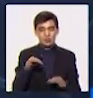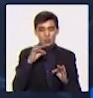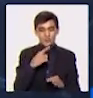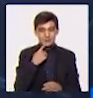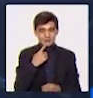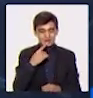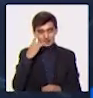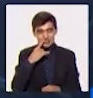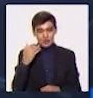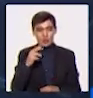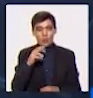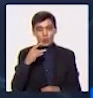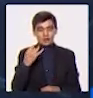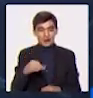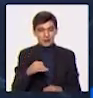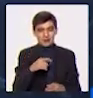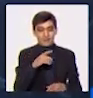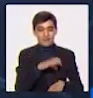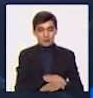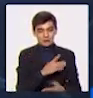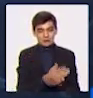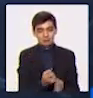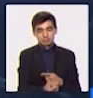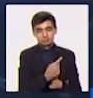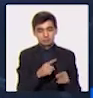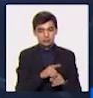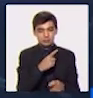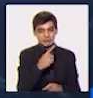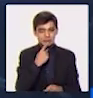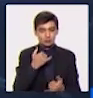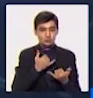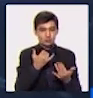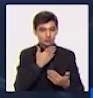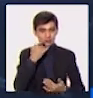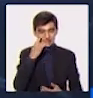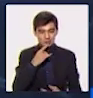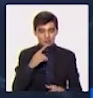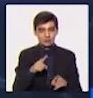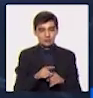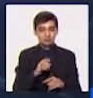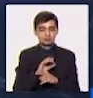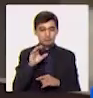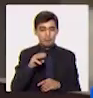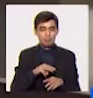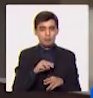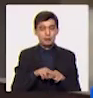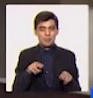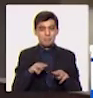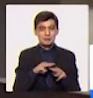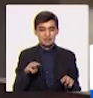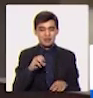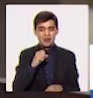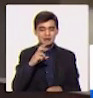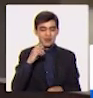екеніне Қордайдағы жағдай дәлел болды деп, премьер-министр Асқар Мәминнің атына сауал жолдады.